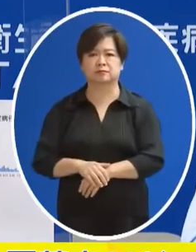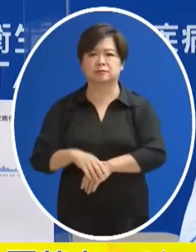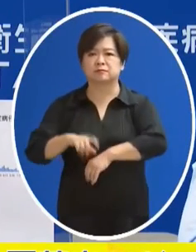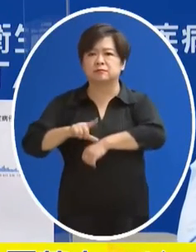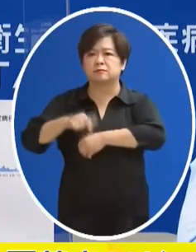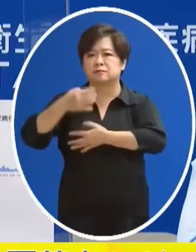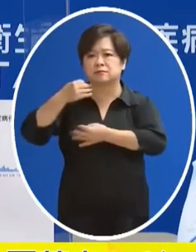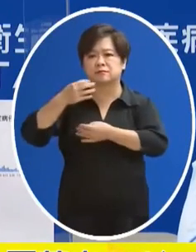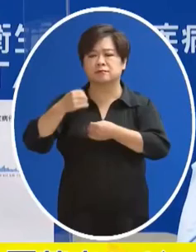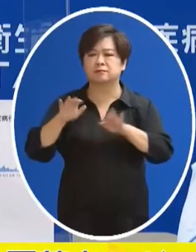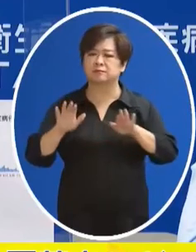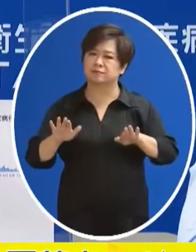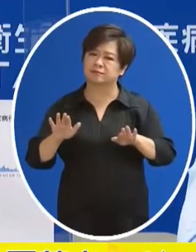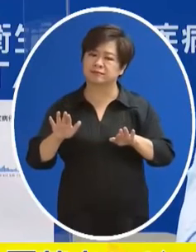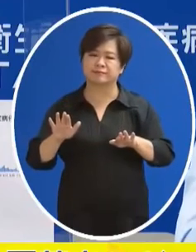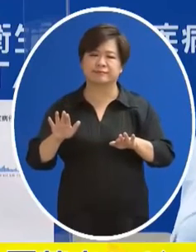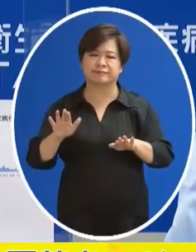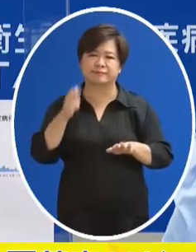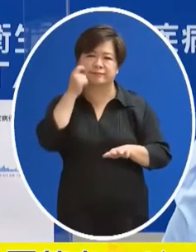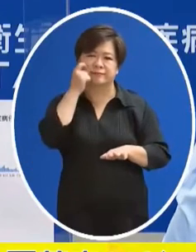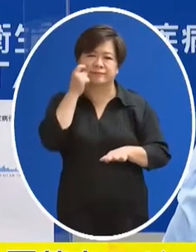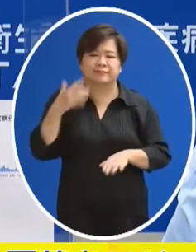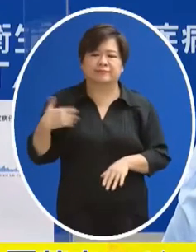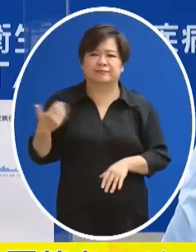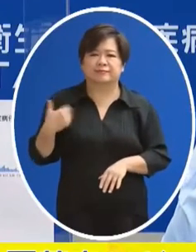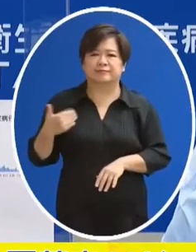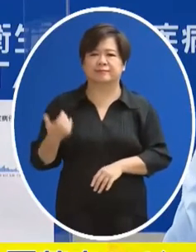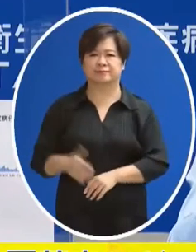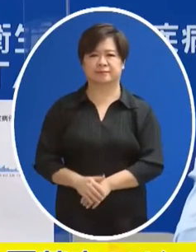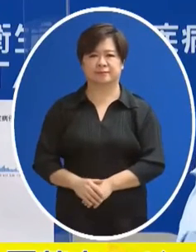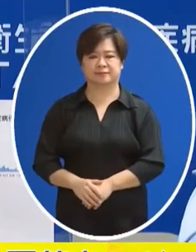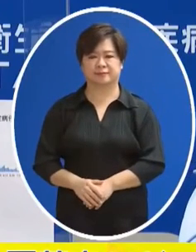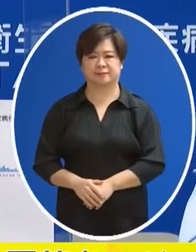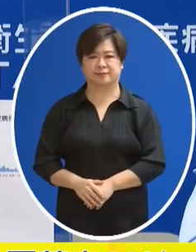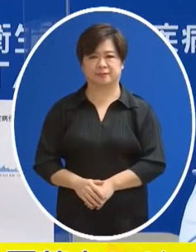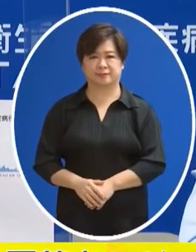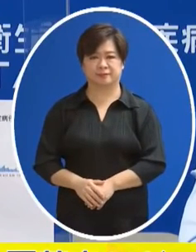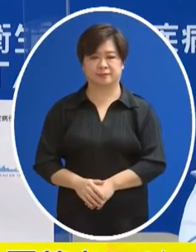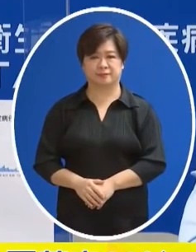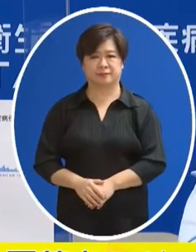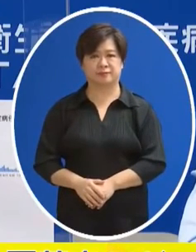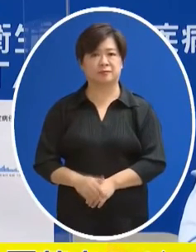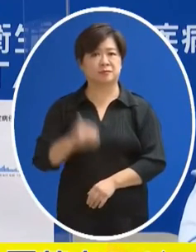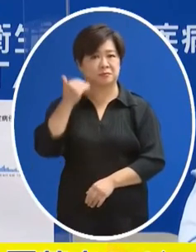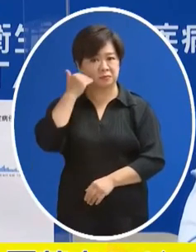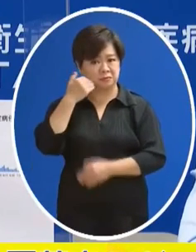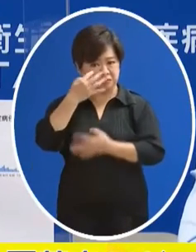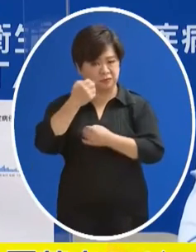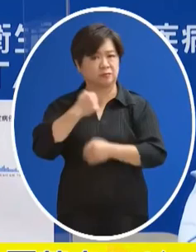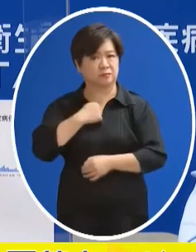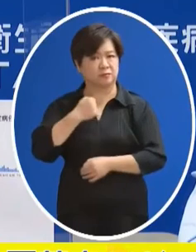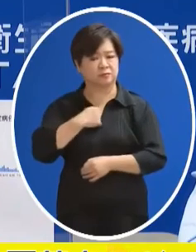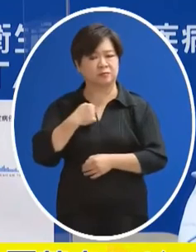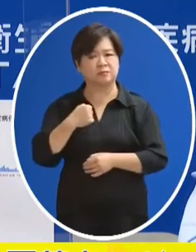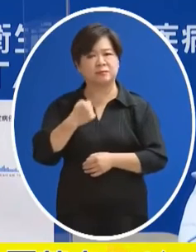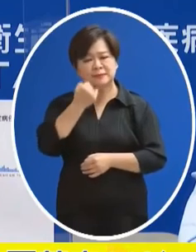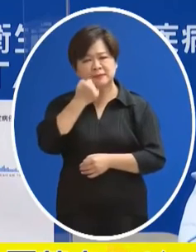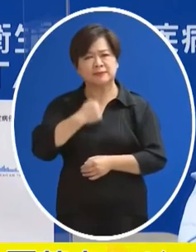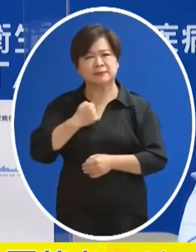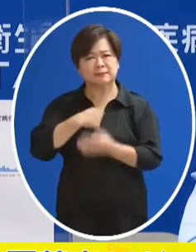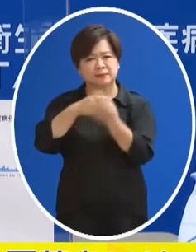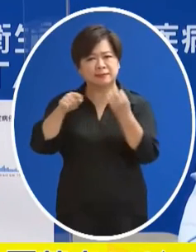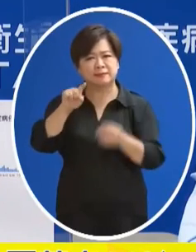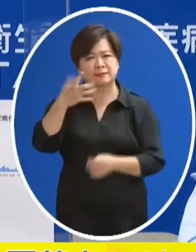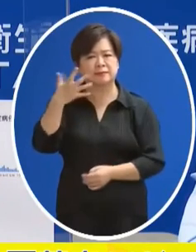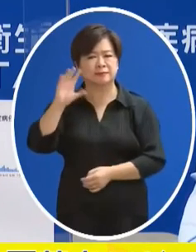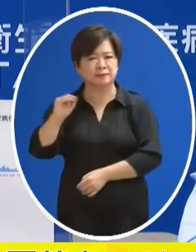有办法掌握哈，时程还是没有办法掌握。那当然我们能够掌握到这样的时程，我们现在可以掌握的总量，但整个